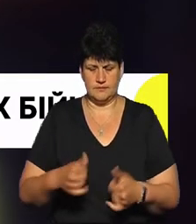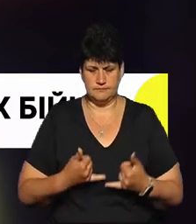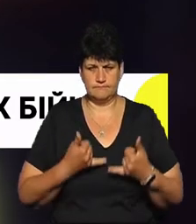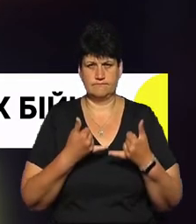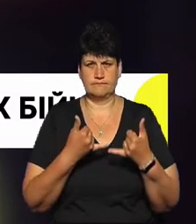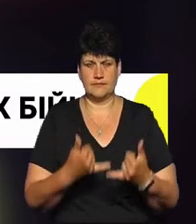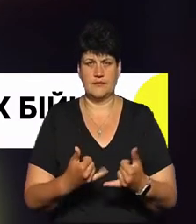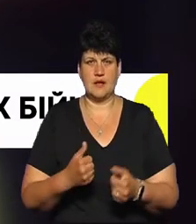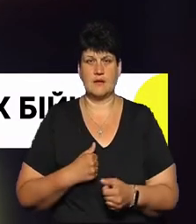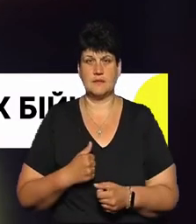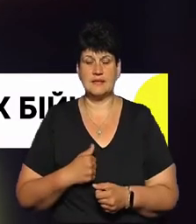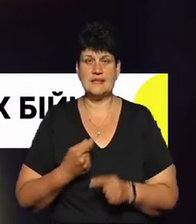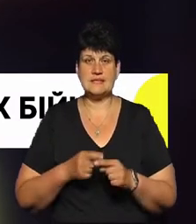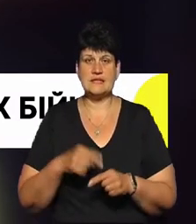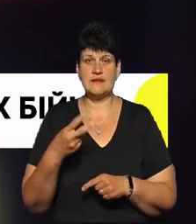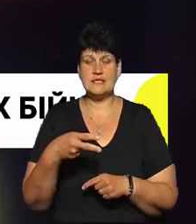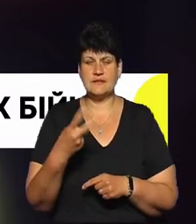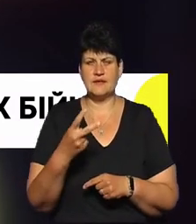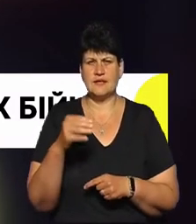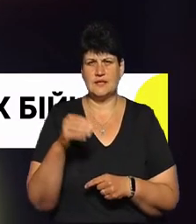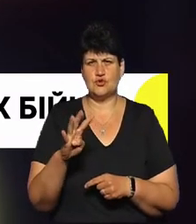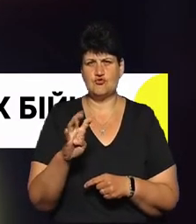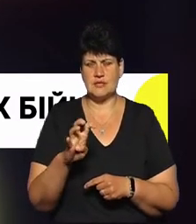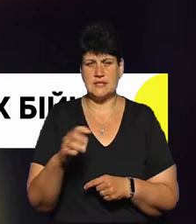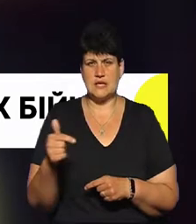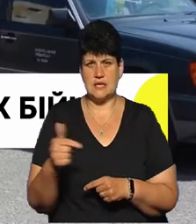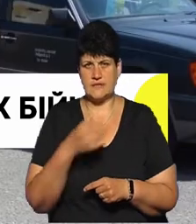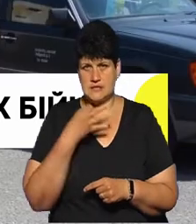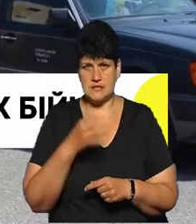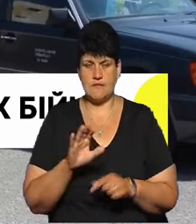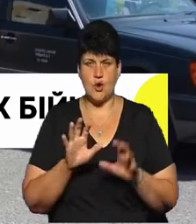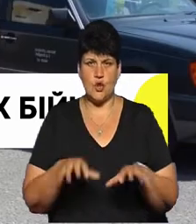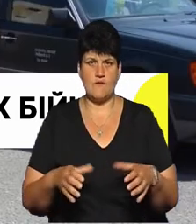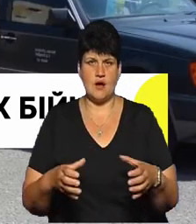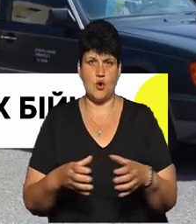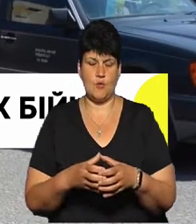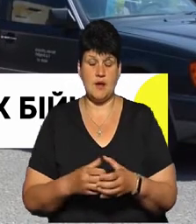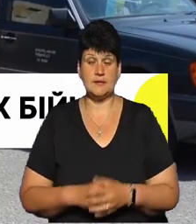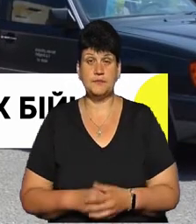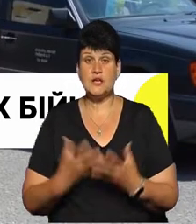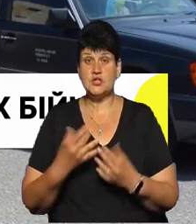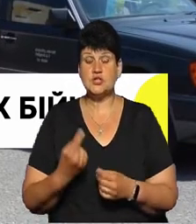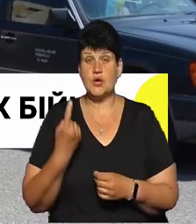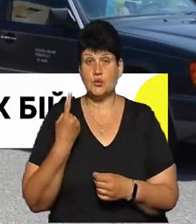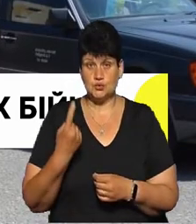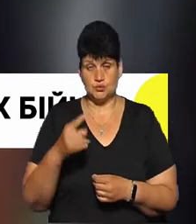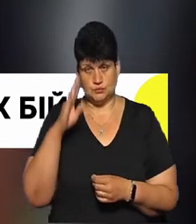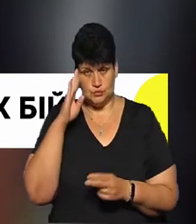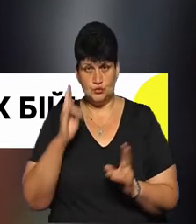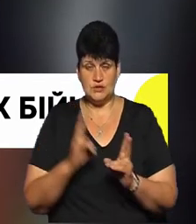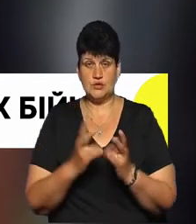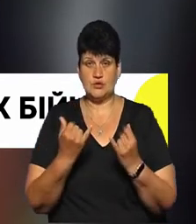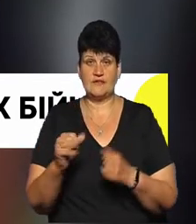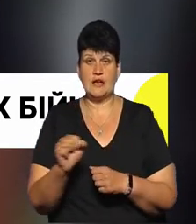Це 22 тисячі 400 гривень, розповів голова громади Володимир Петровський. Ще одного бійця зустріли сьогодні у Теребовлянській громаді.